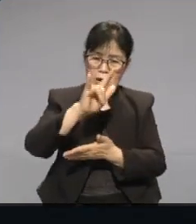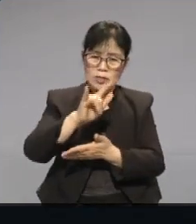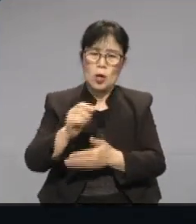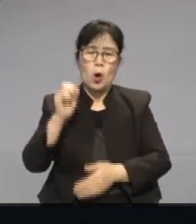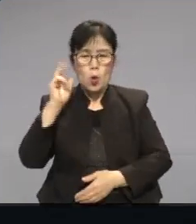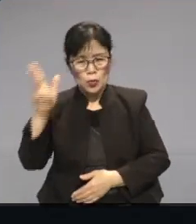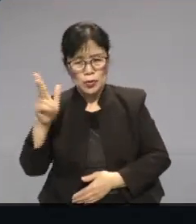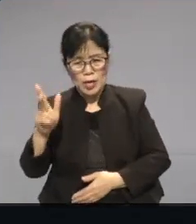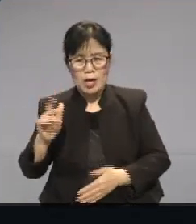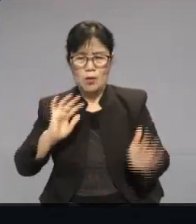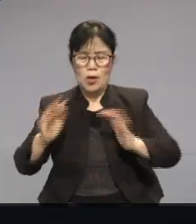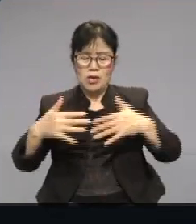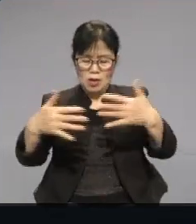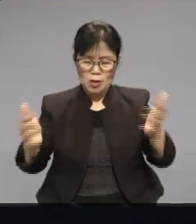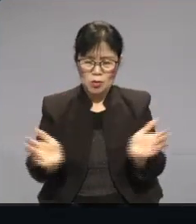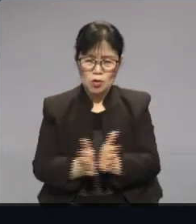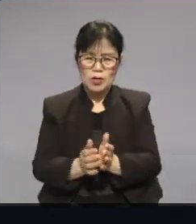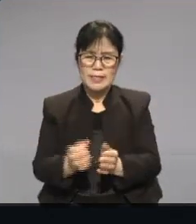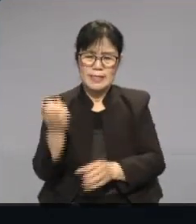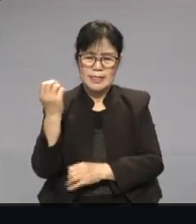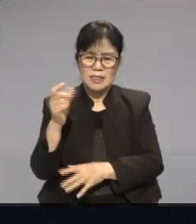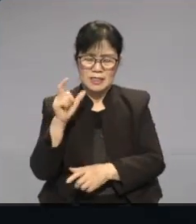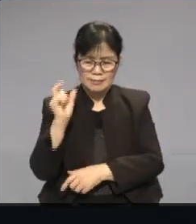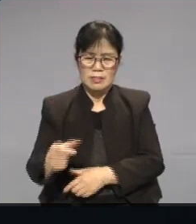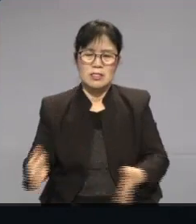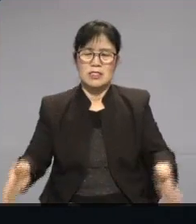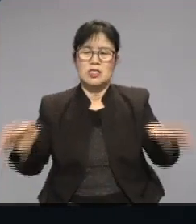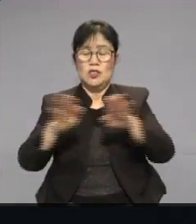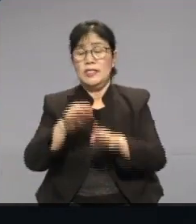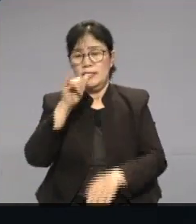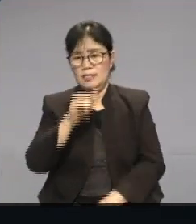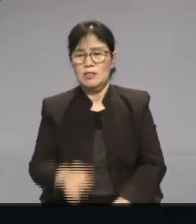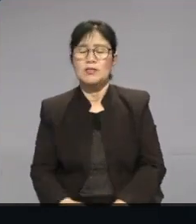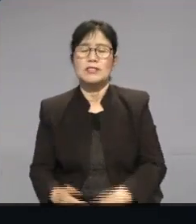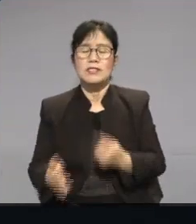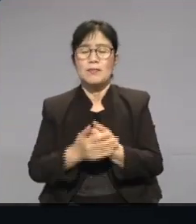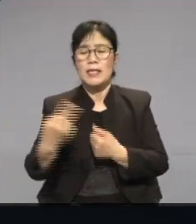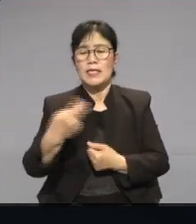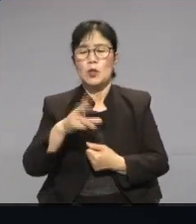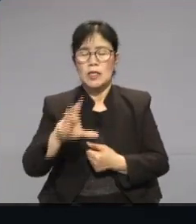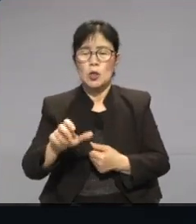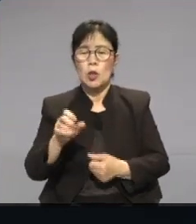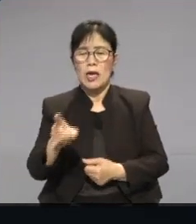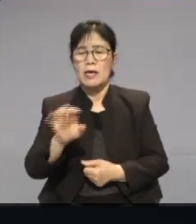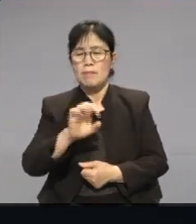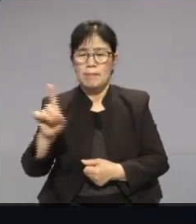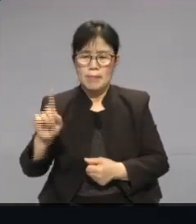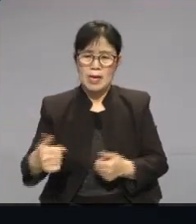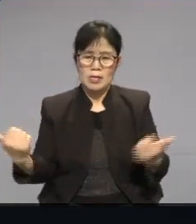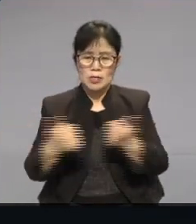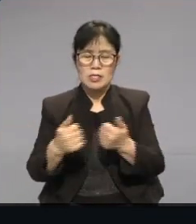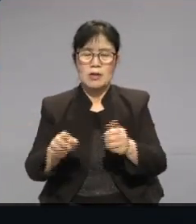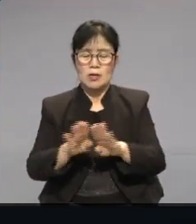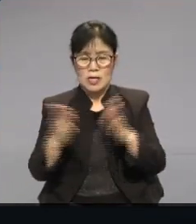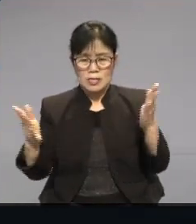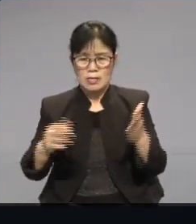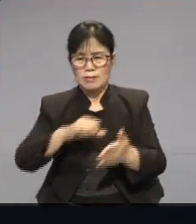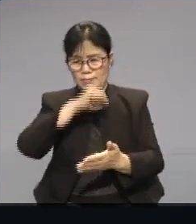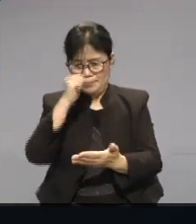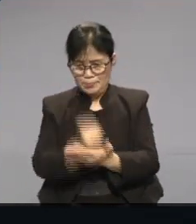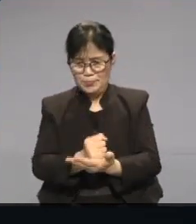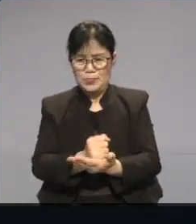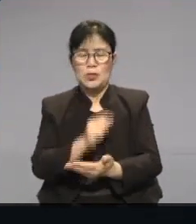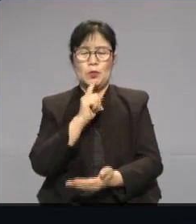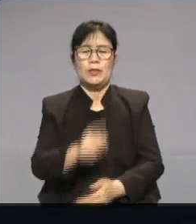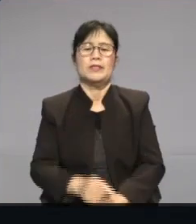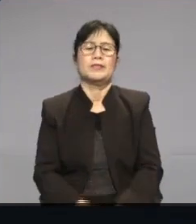호텔과 컨벤션 등 탄한 기반시설을 갖추었다 2025 정상회의 개최지로서 적합하다고